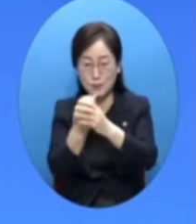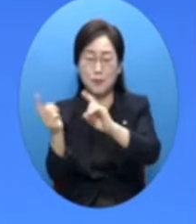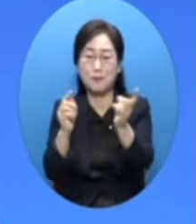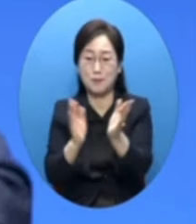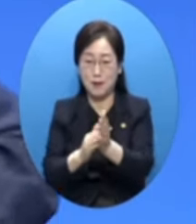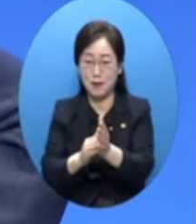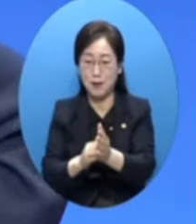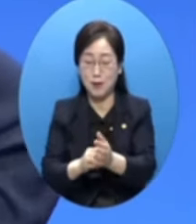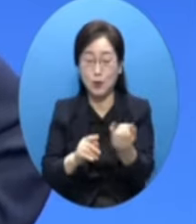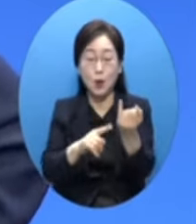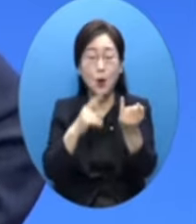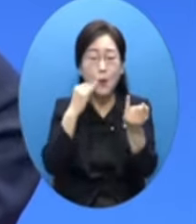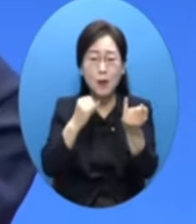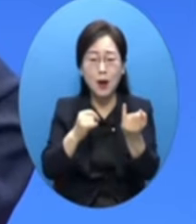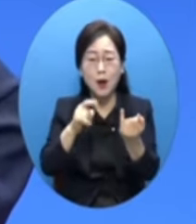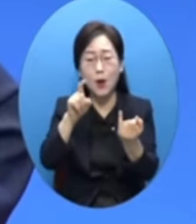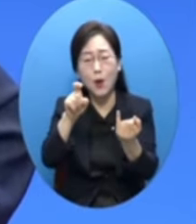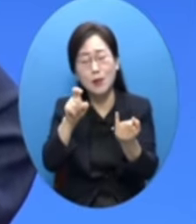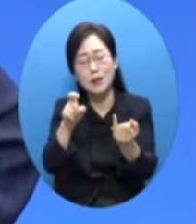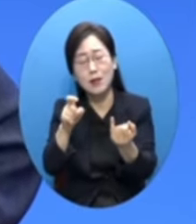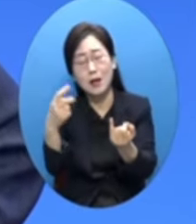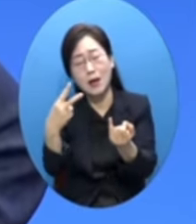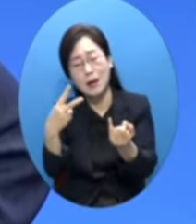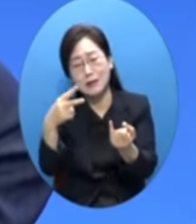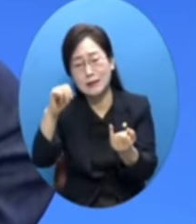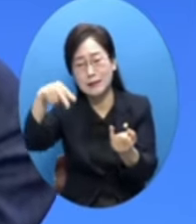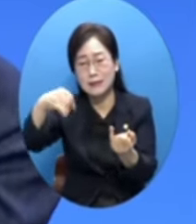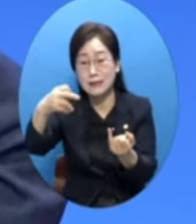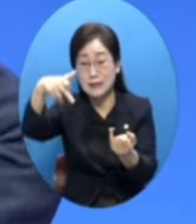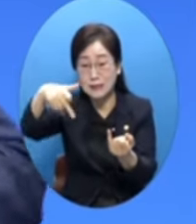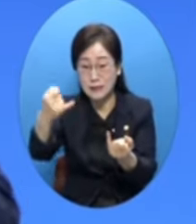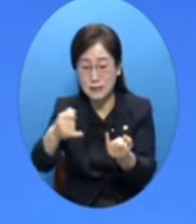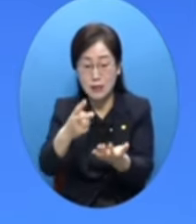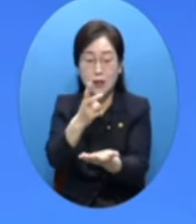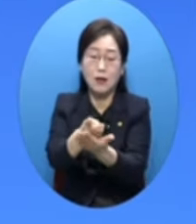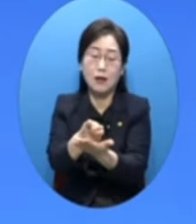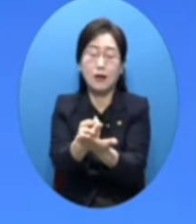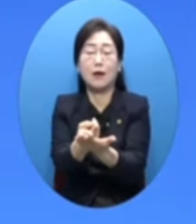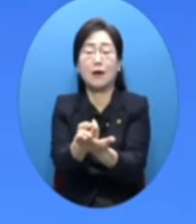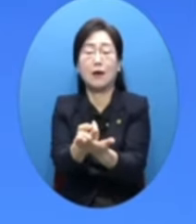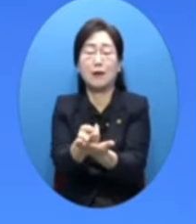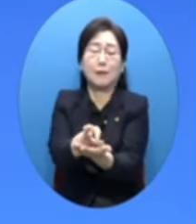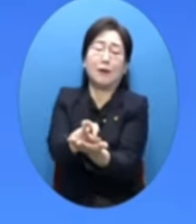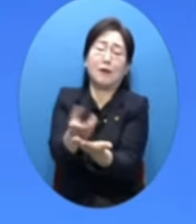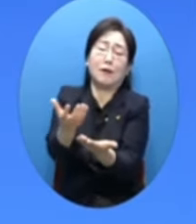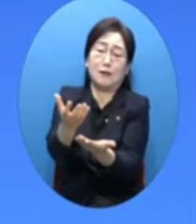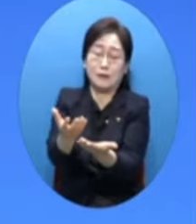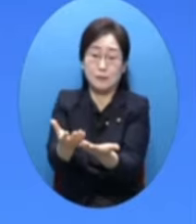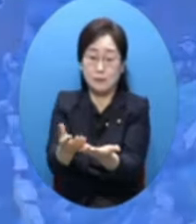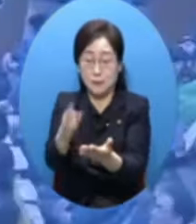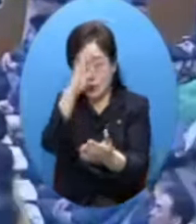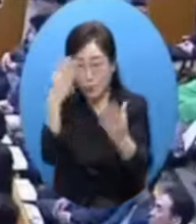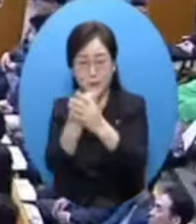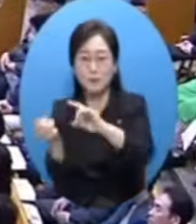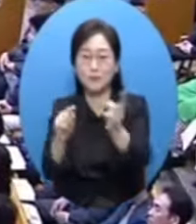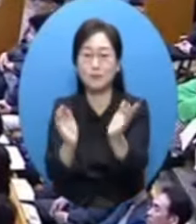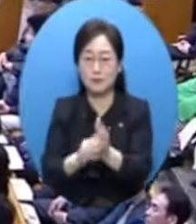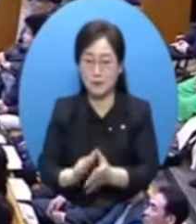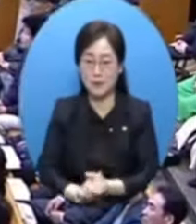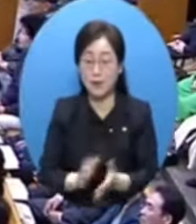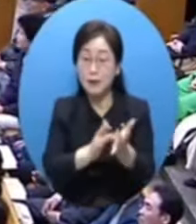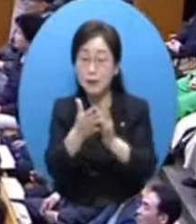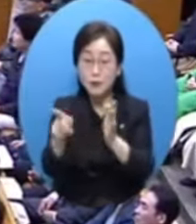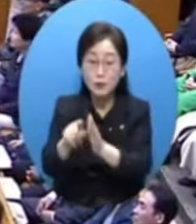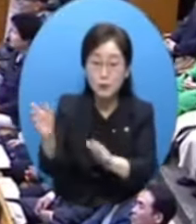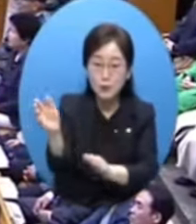또 허리디스크로 옆으로 눕지도 못했던 그 통증으로 고통을 당했는데 어머니도 주님 병을 고쳐주셨어요. 예수 믿고